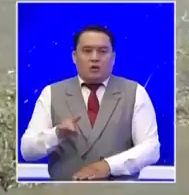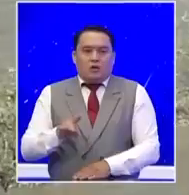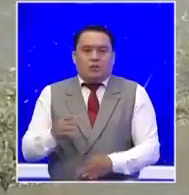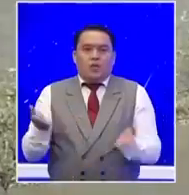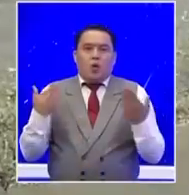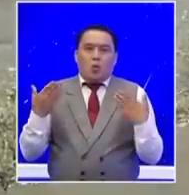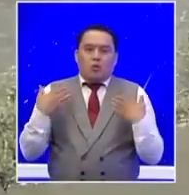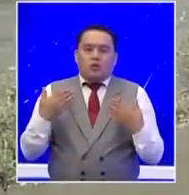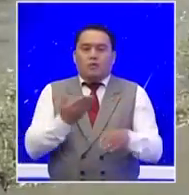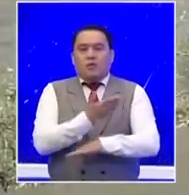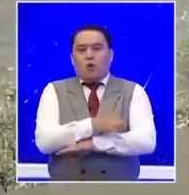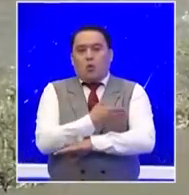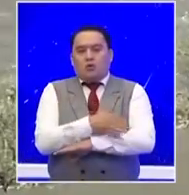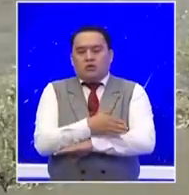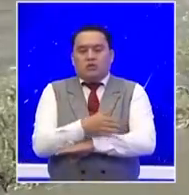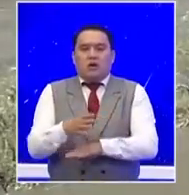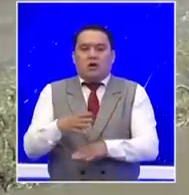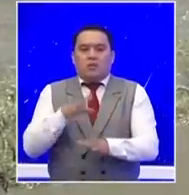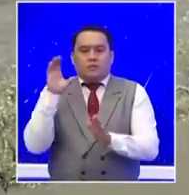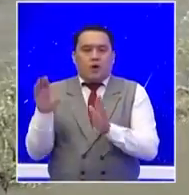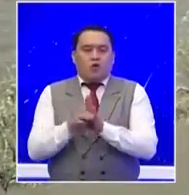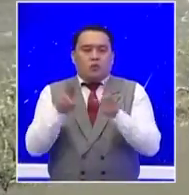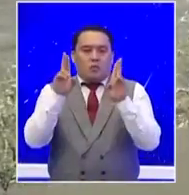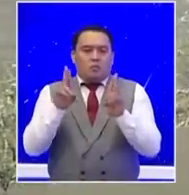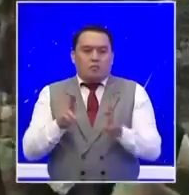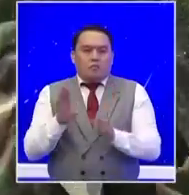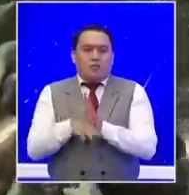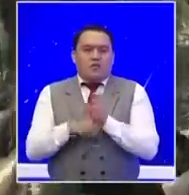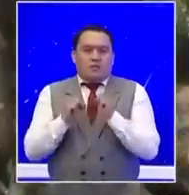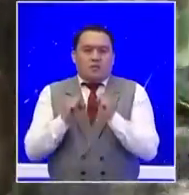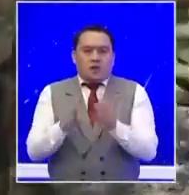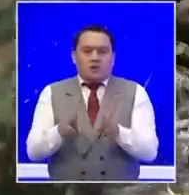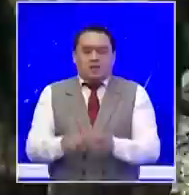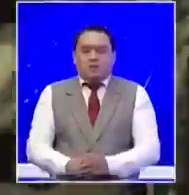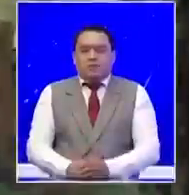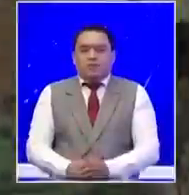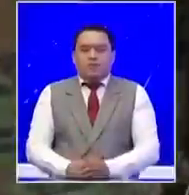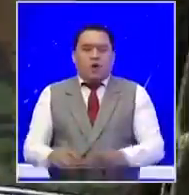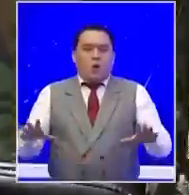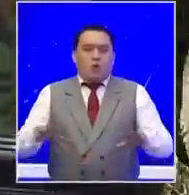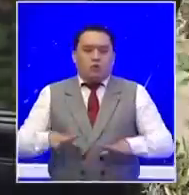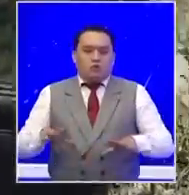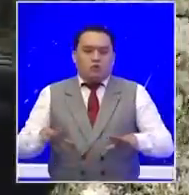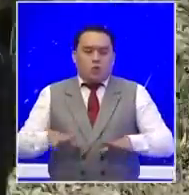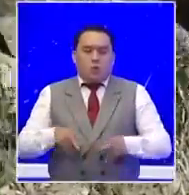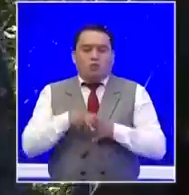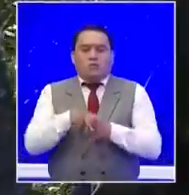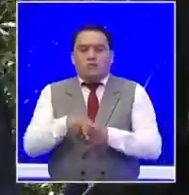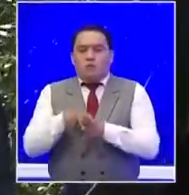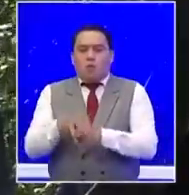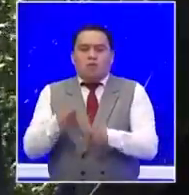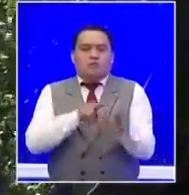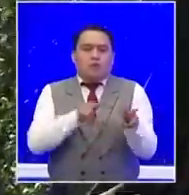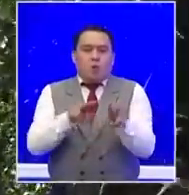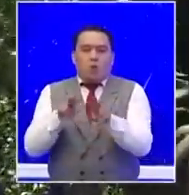отдыхе на природе соблюдали правила пожарной безопасности. Всадники не просто патрулируют лесистые и гористые участки,